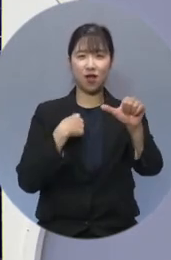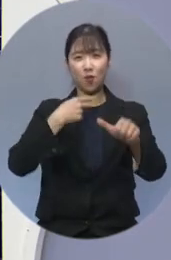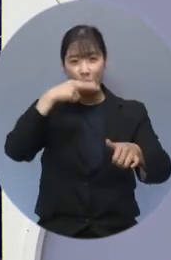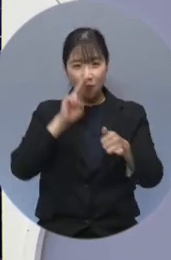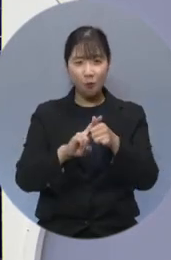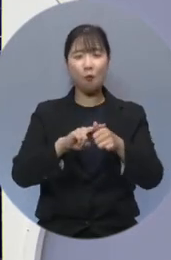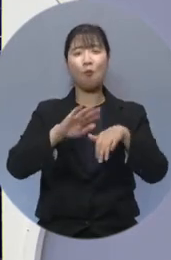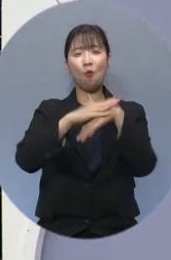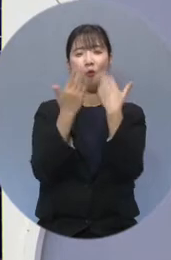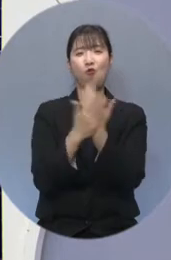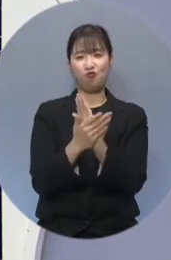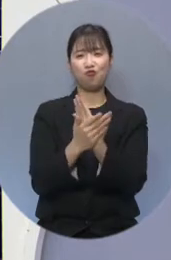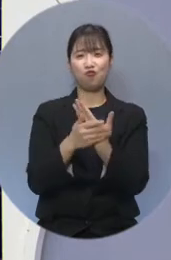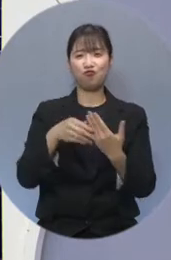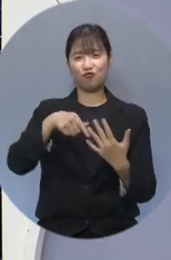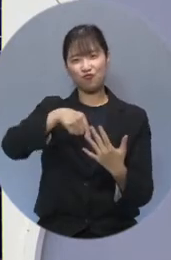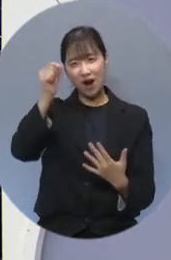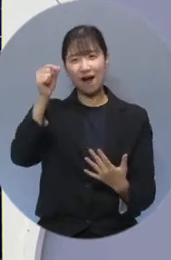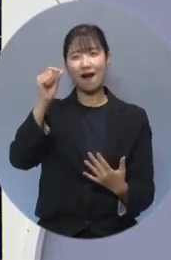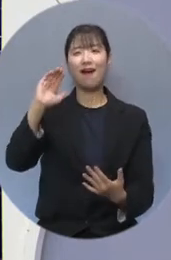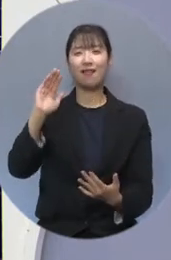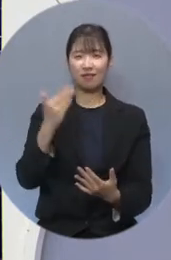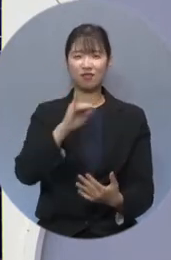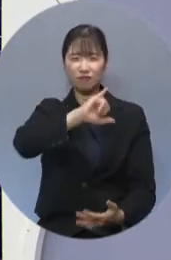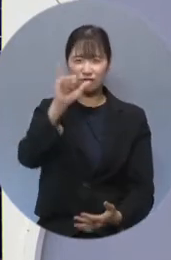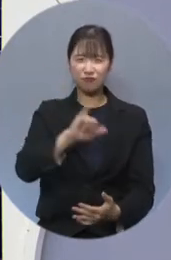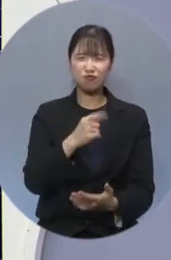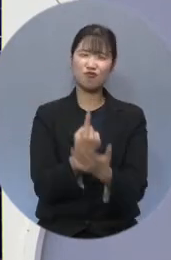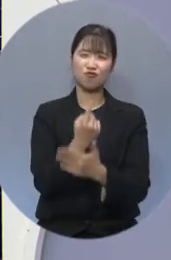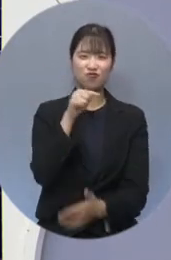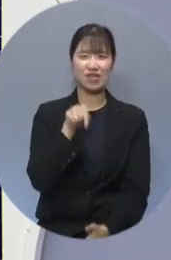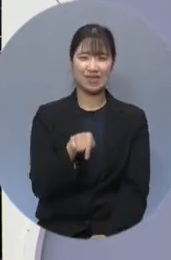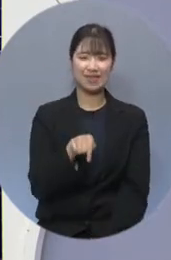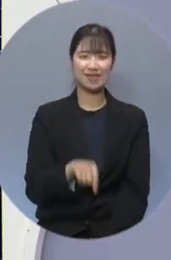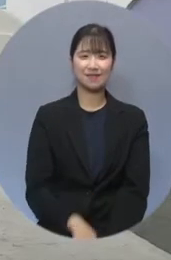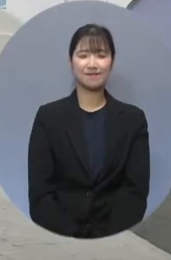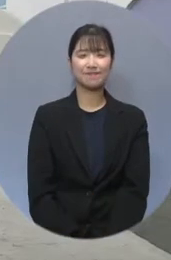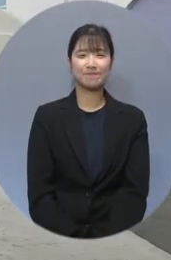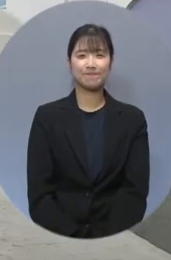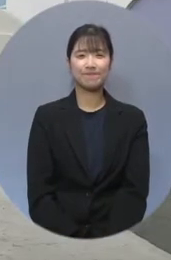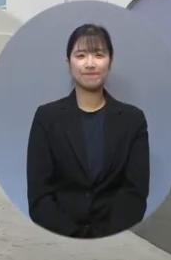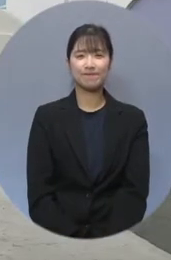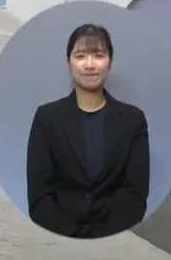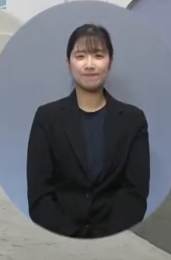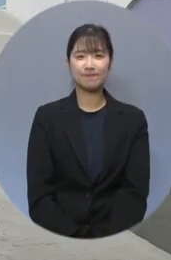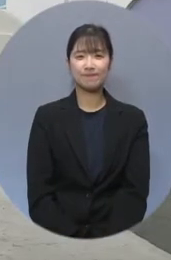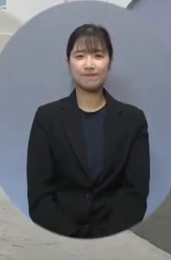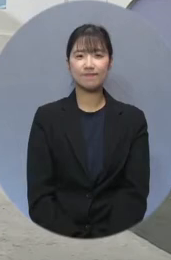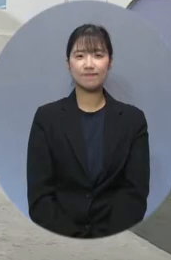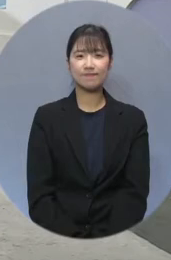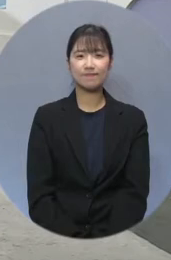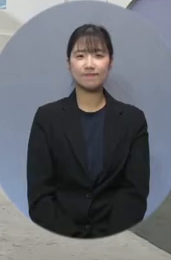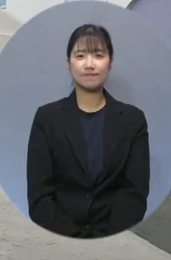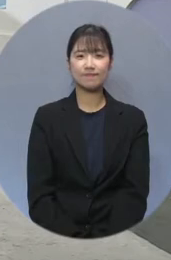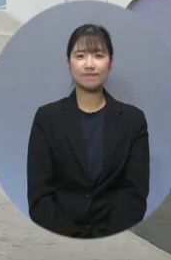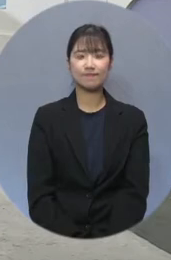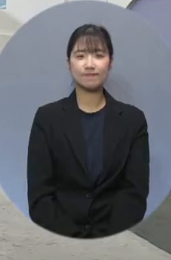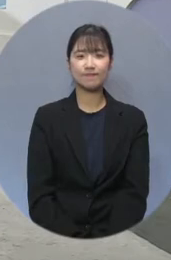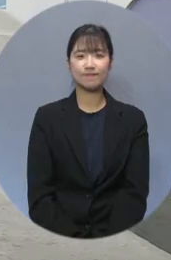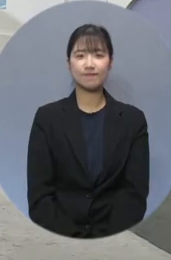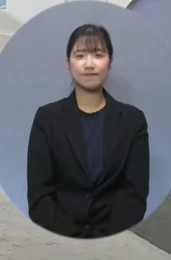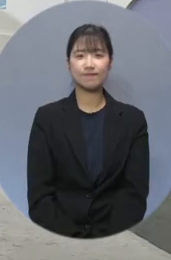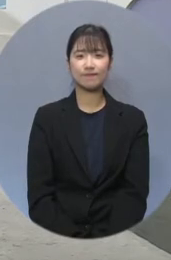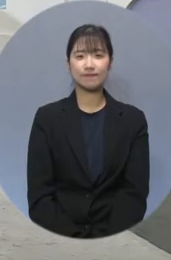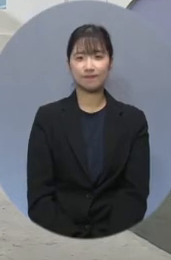해서 다 선정이 된 거의 전국의 유일한 도시입니다. 네네. 아 그러시군요. 네네. 우리